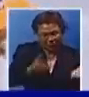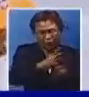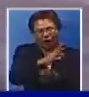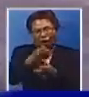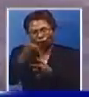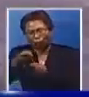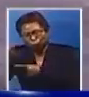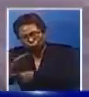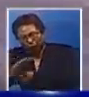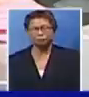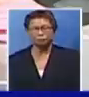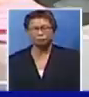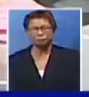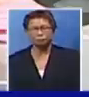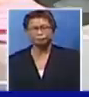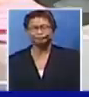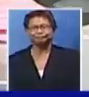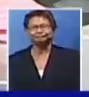training di sini.